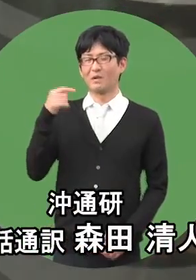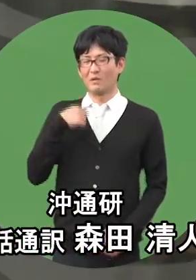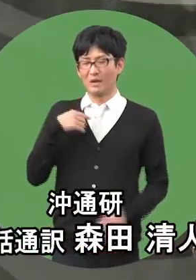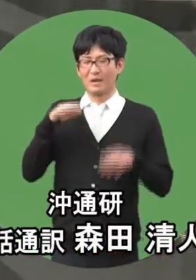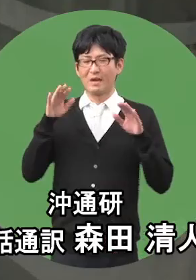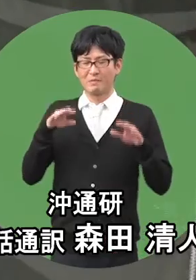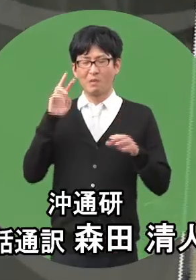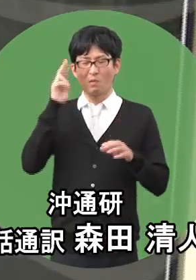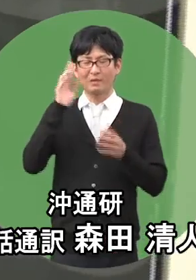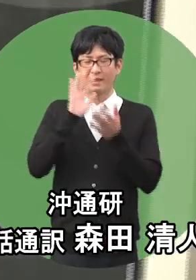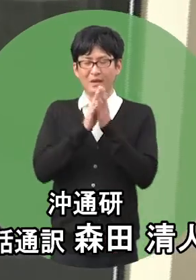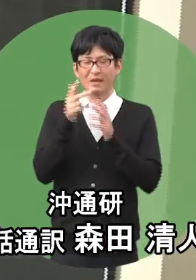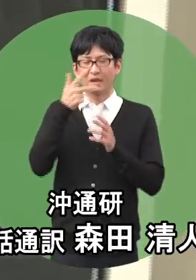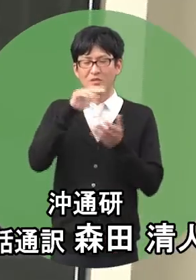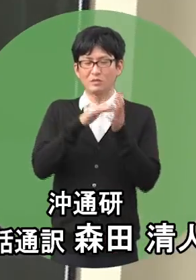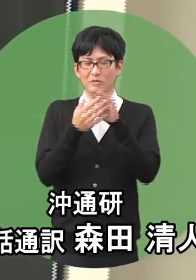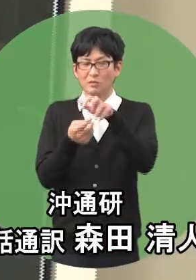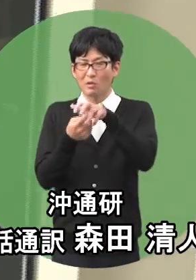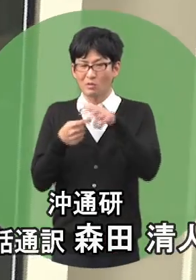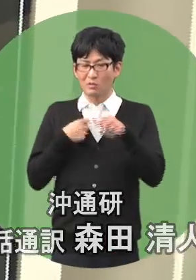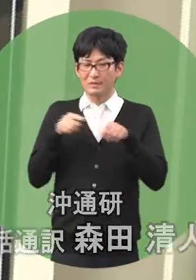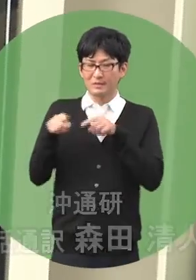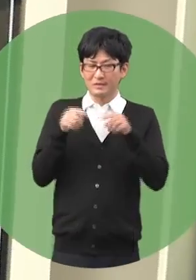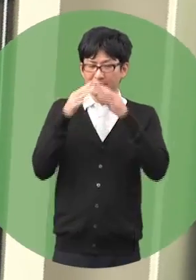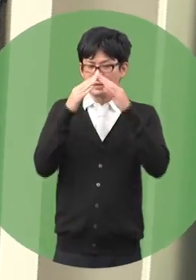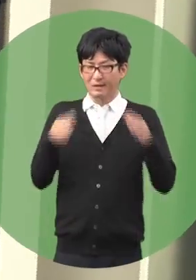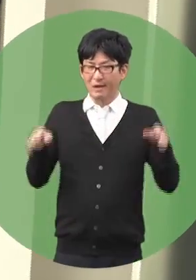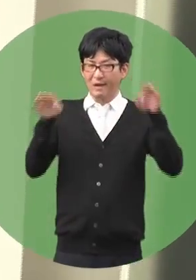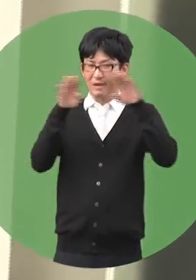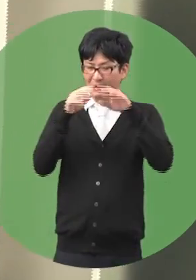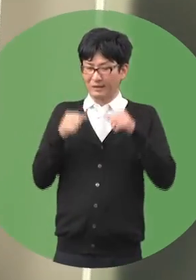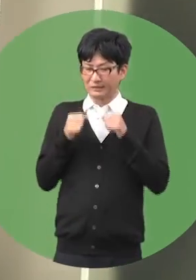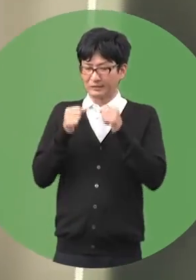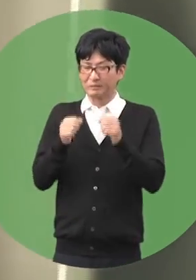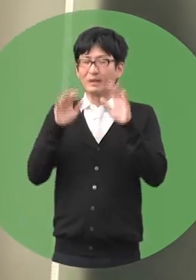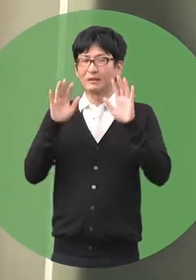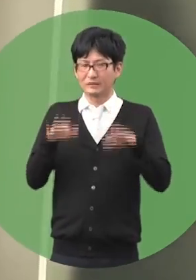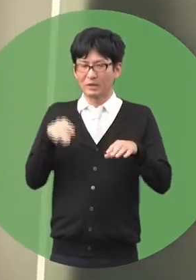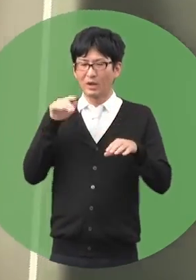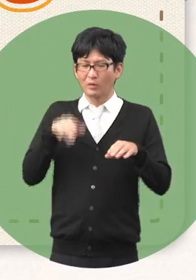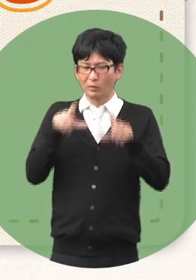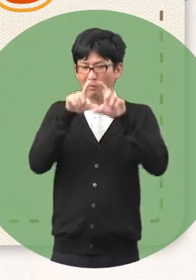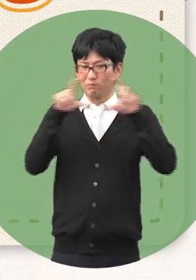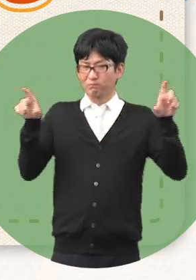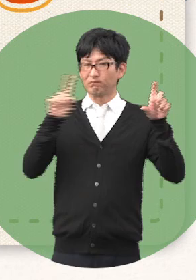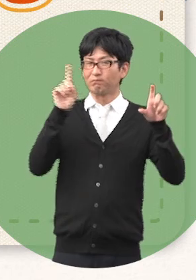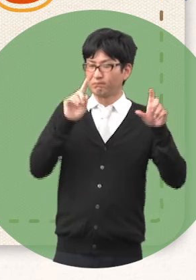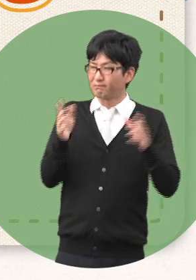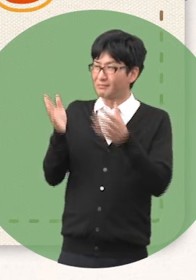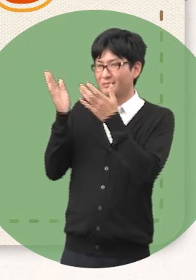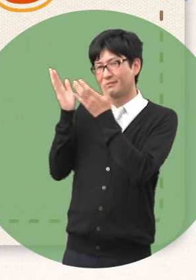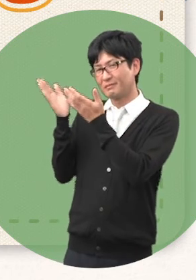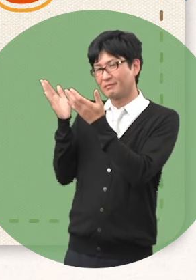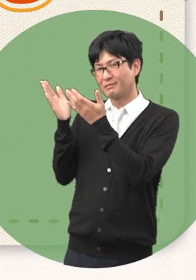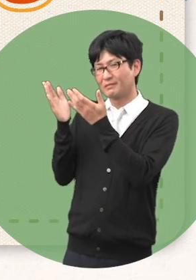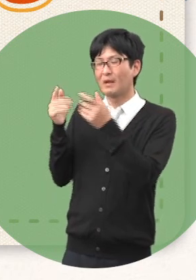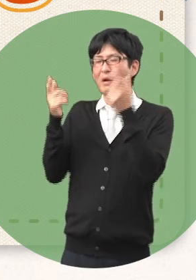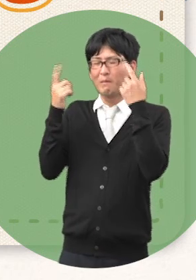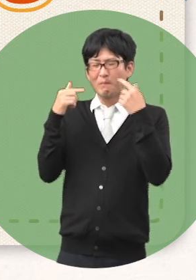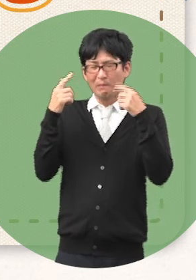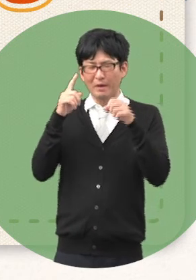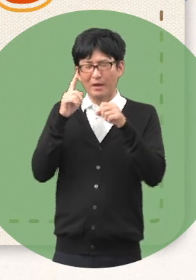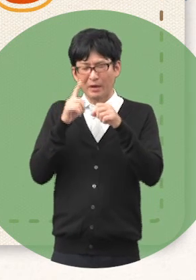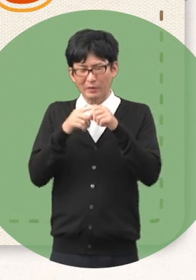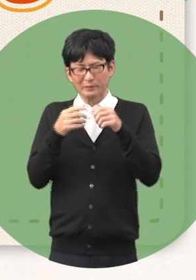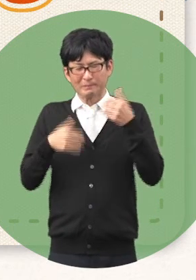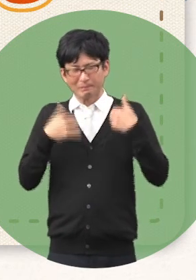私は沖縄県市町村自治会館に来ています。今日のトピックはこちら。毎年大人